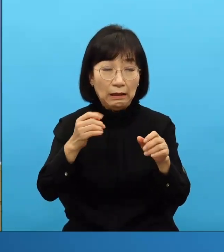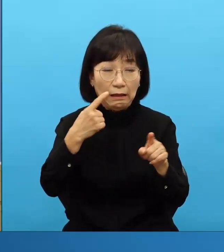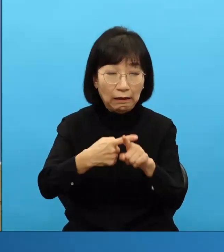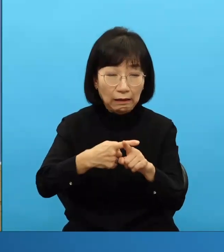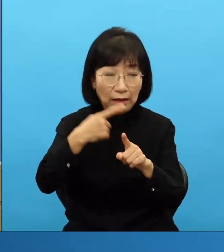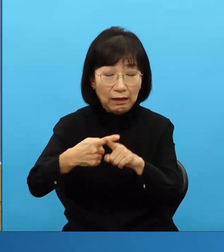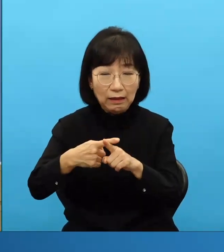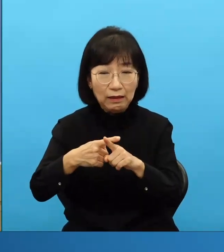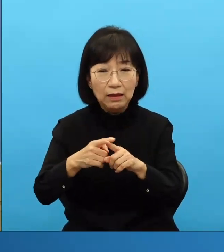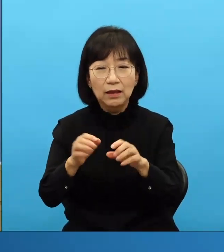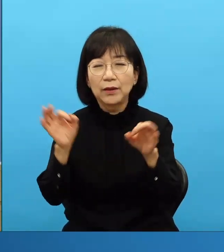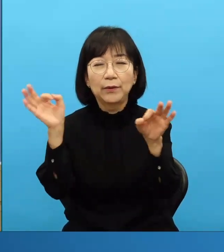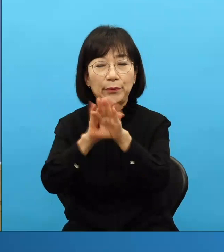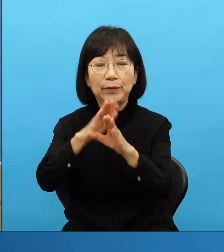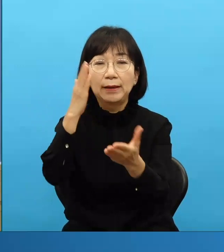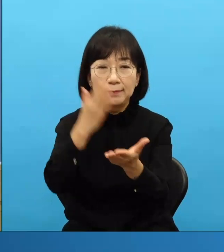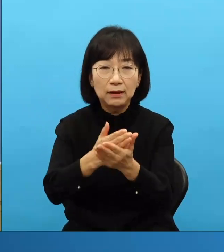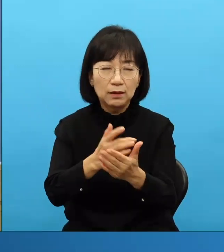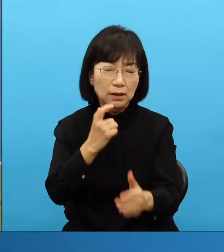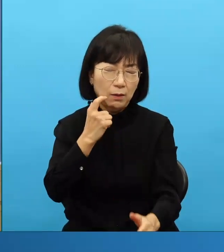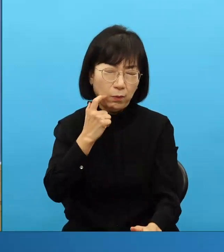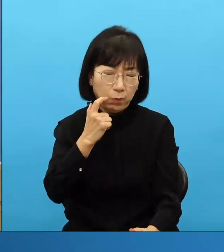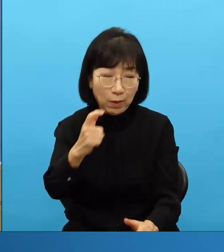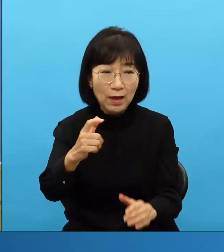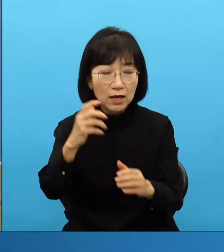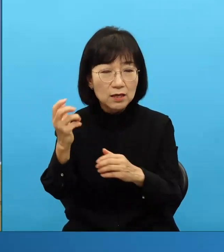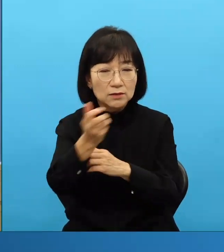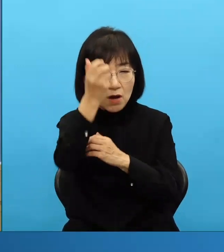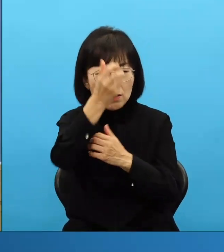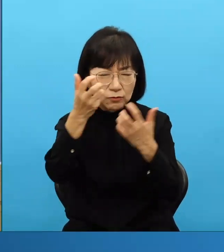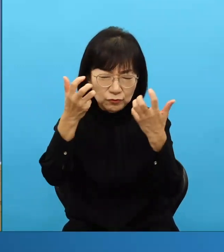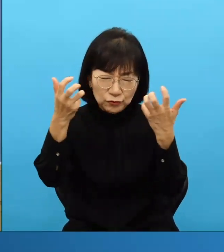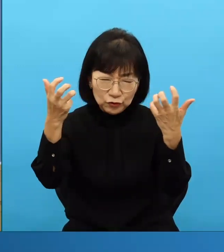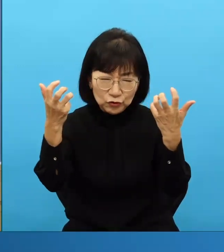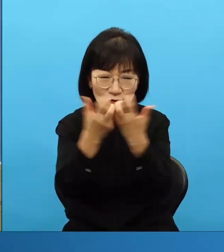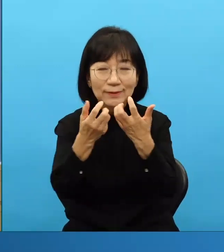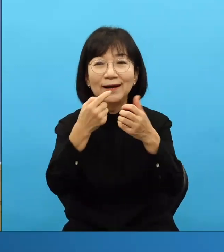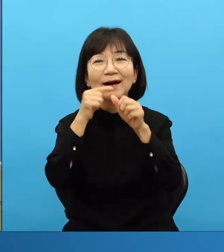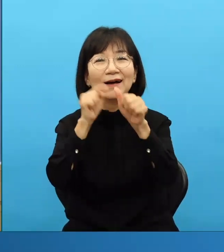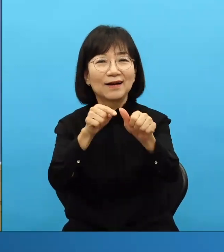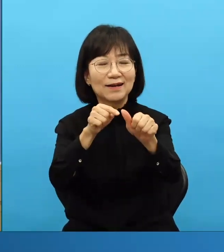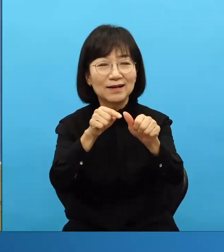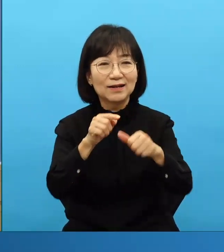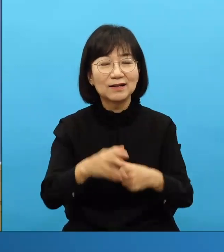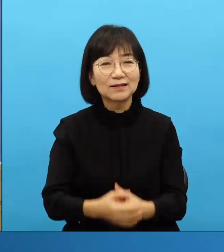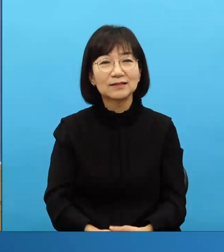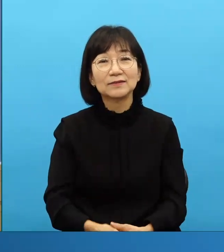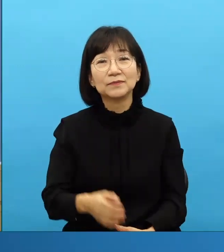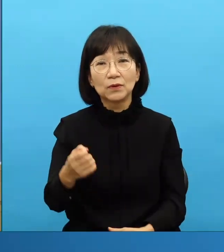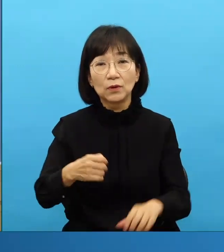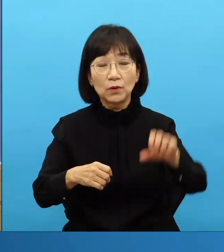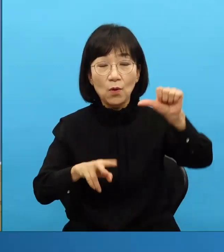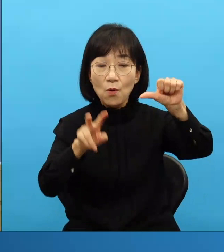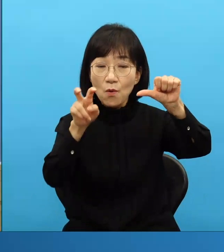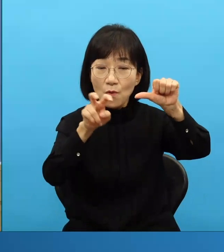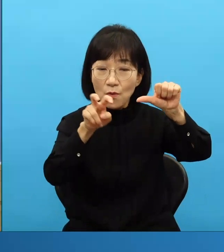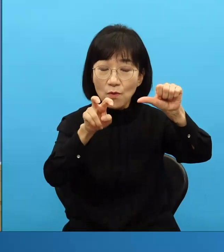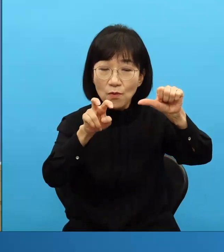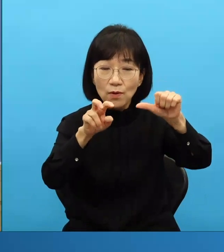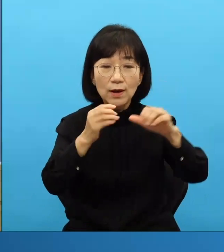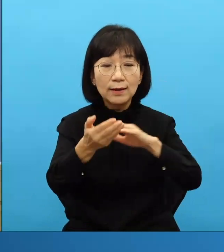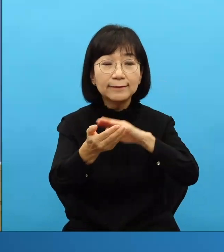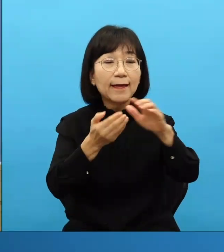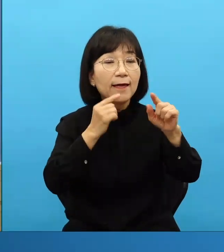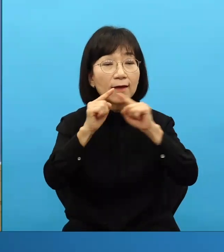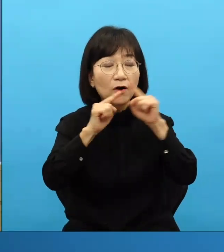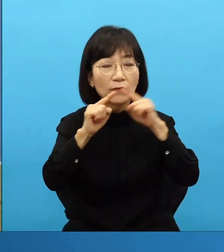with the Holy Spirit. 오직 성령 충만. Only the filling of the Holy Spirit. 자, 20절에 보니까 예언을 멸시하지 말아라. And verse 20,